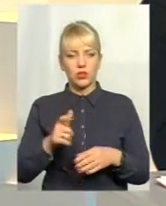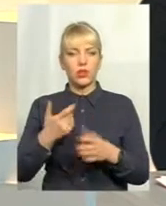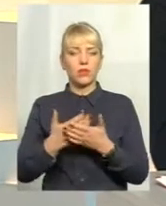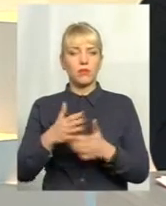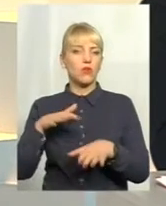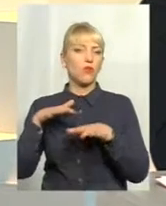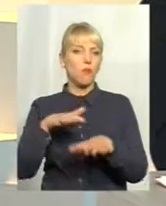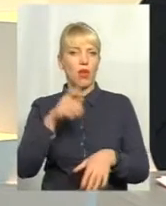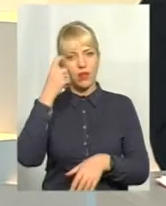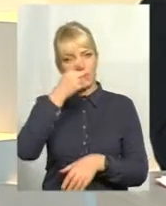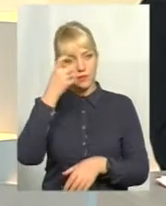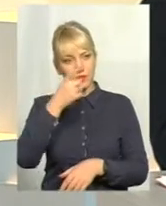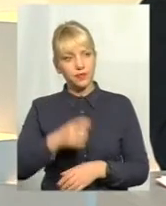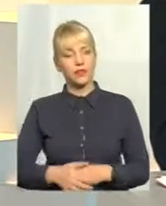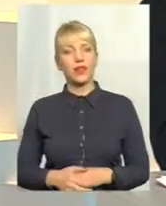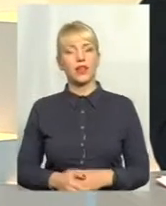алкогольного сп'яніння?